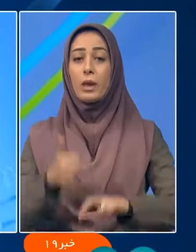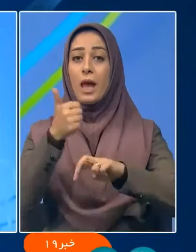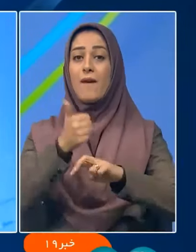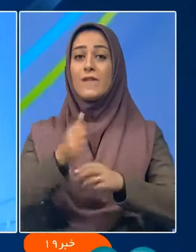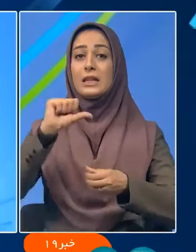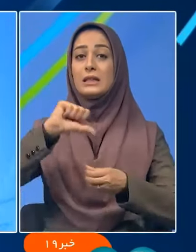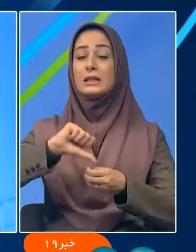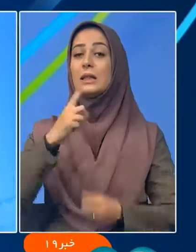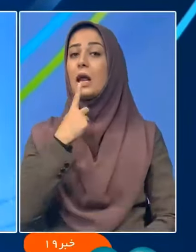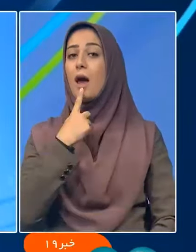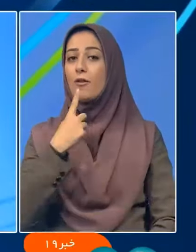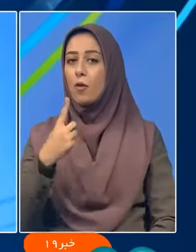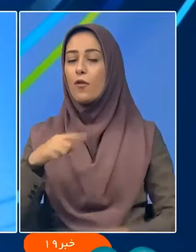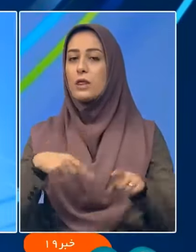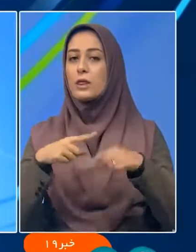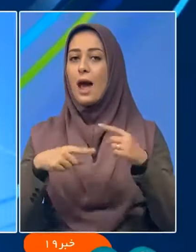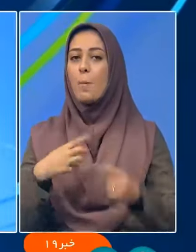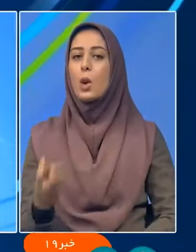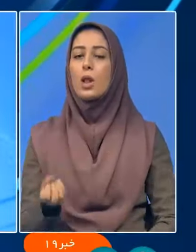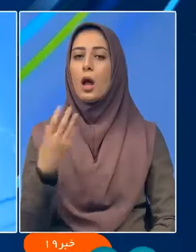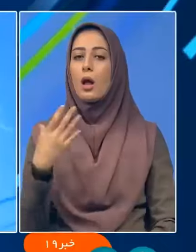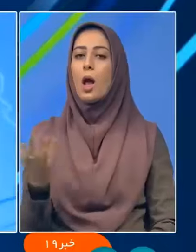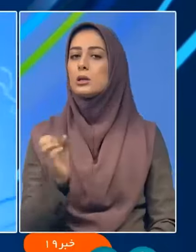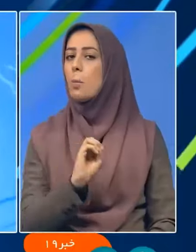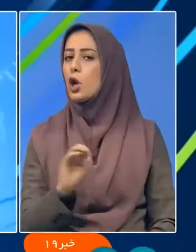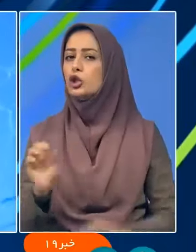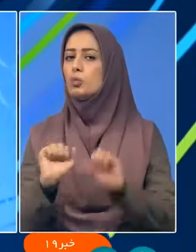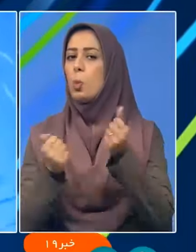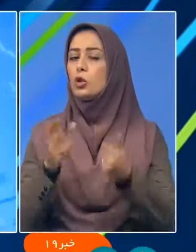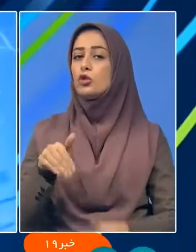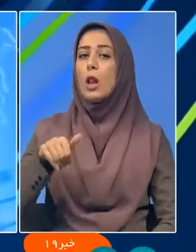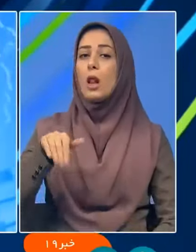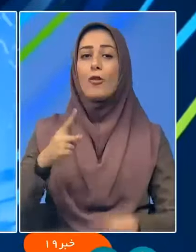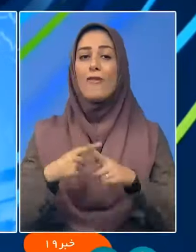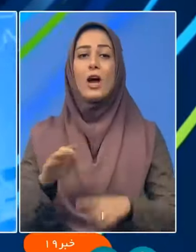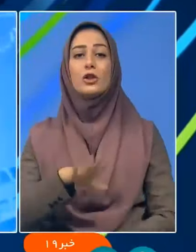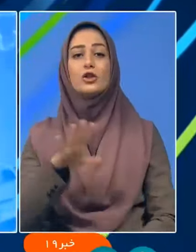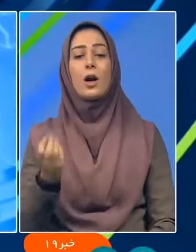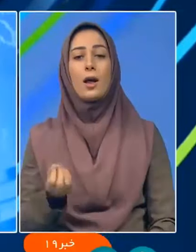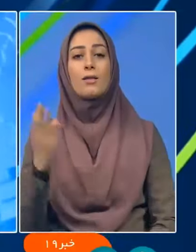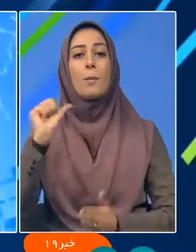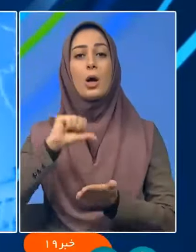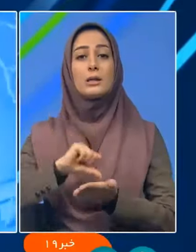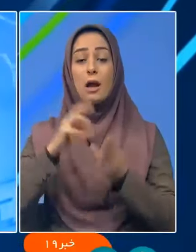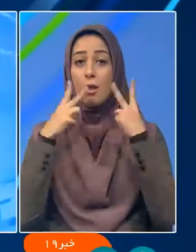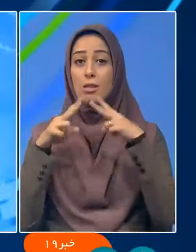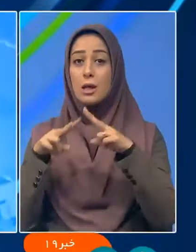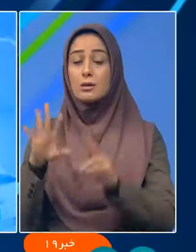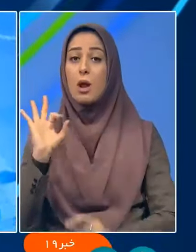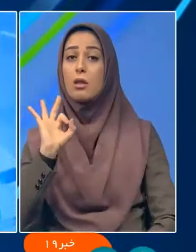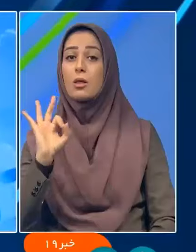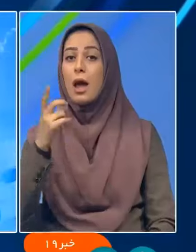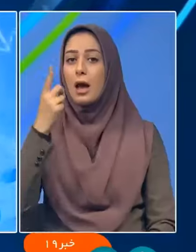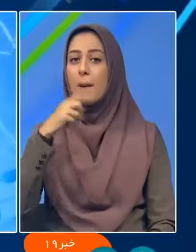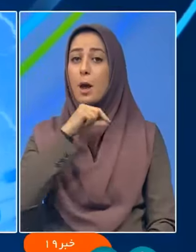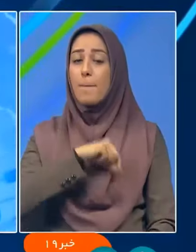وزیر نفت تاکید کرد در زمینه تامین گاز مایع هیچ گونه محدودیتی نداریم و شرکت ملی گاز ایران نظارت دقیق